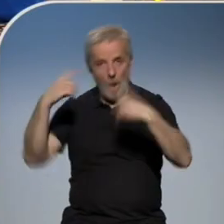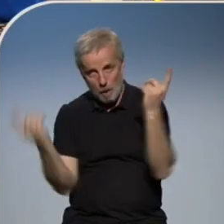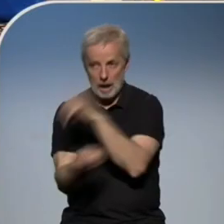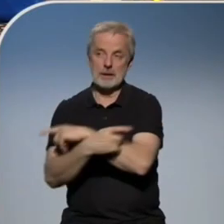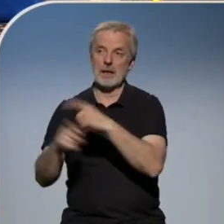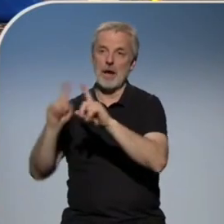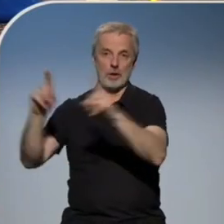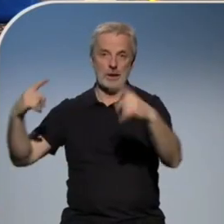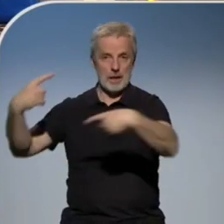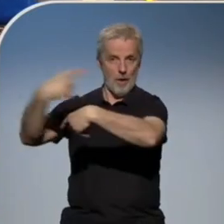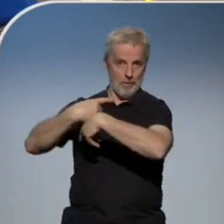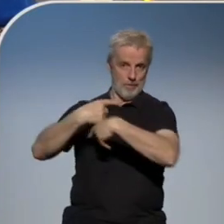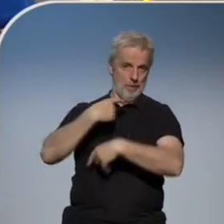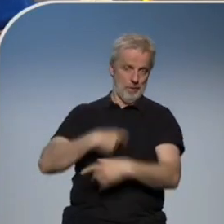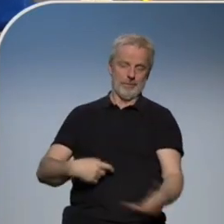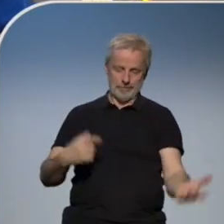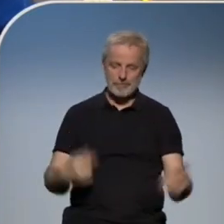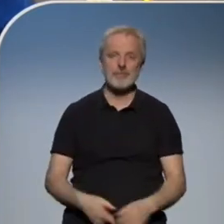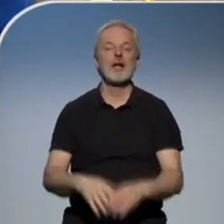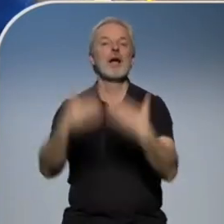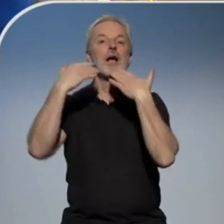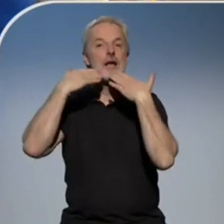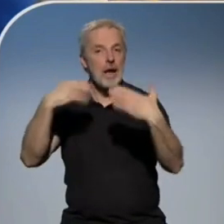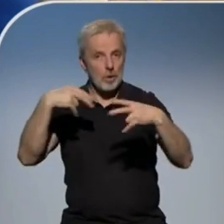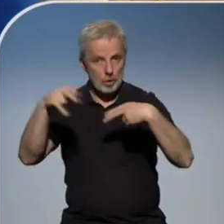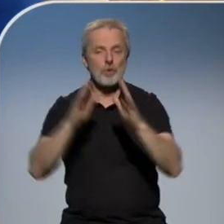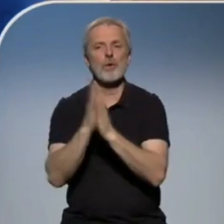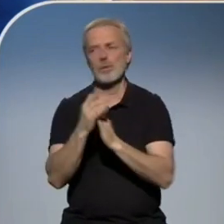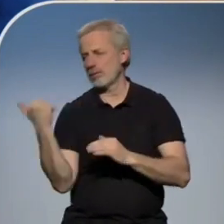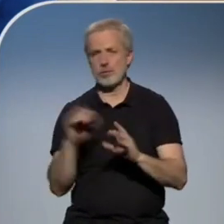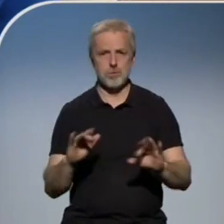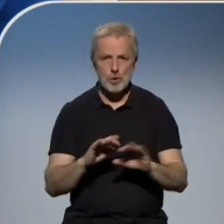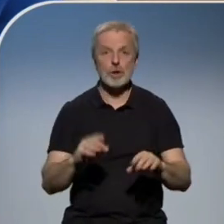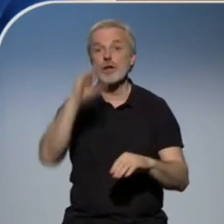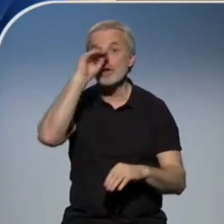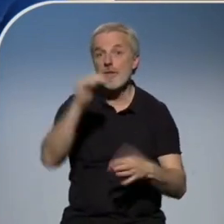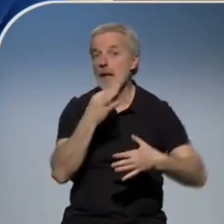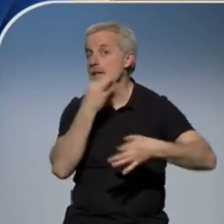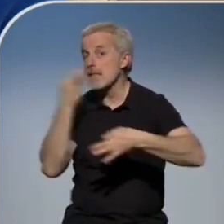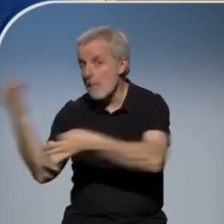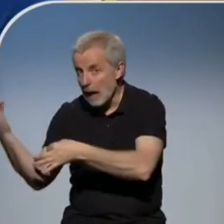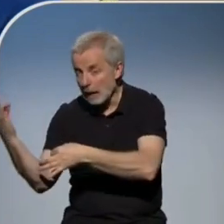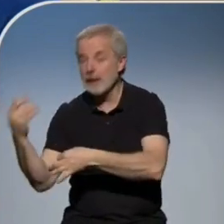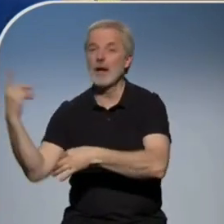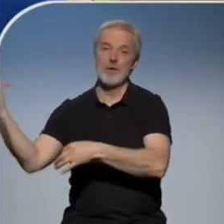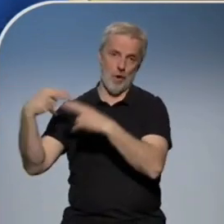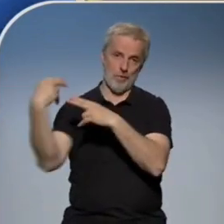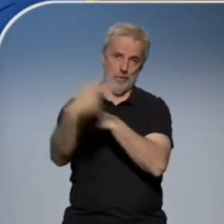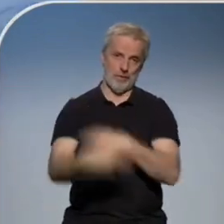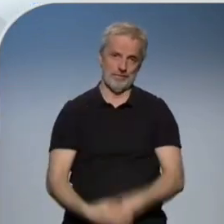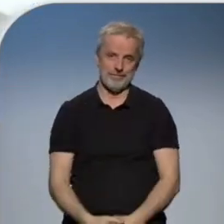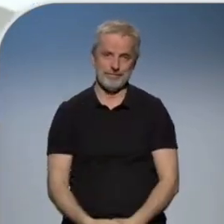Tak Milane, my vám moc děkujeme za povídání s vámi, poprosíme vás, abyste se věnoval dotazům našich diváků a uvidíme se v průběhu vysílání. Dobře.